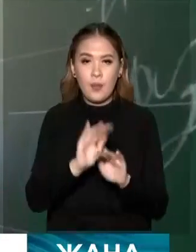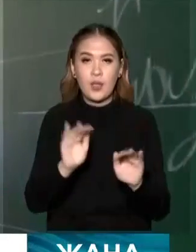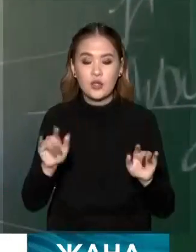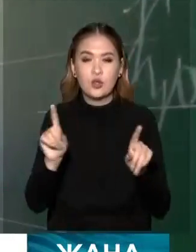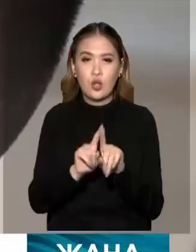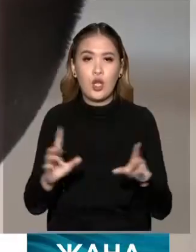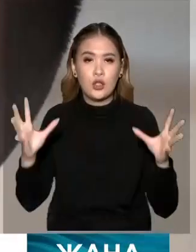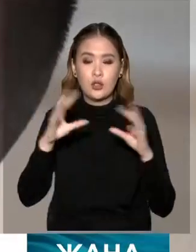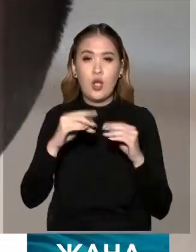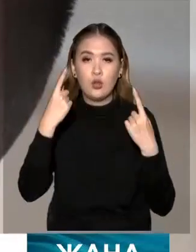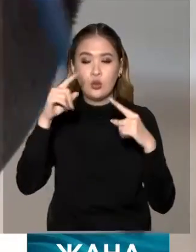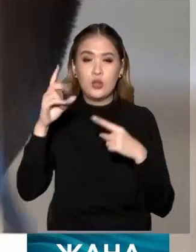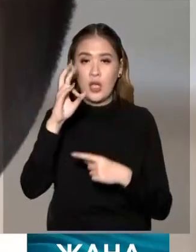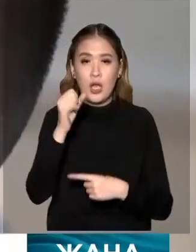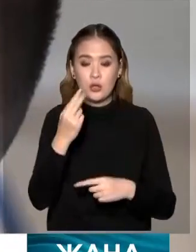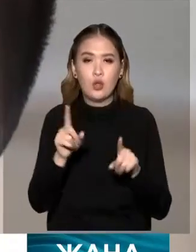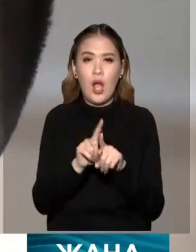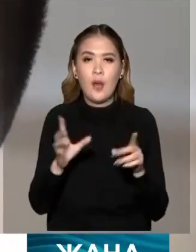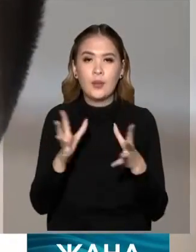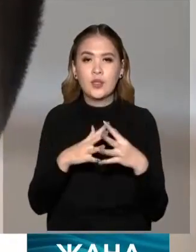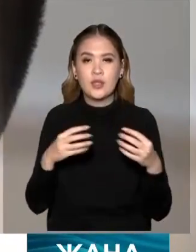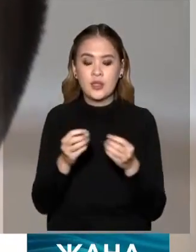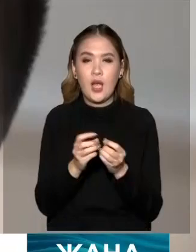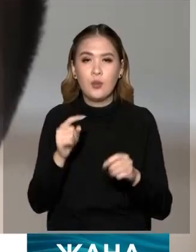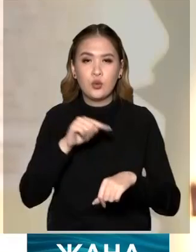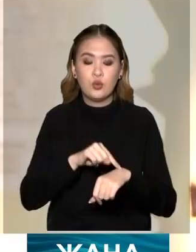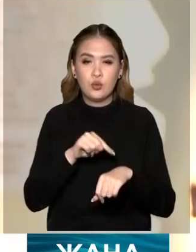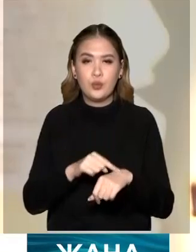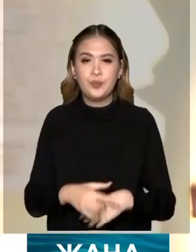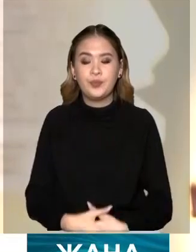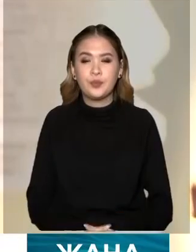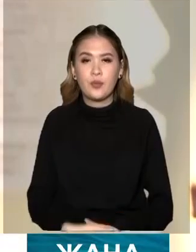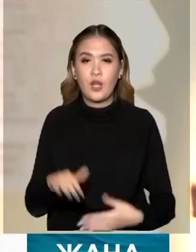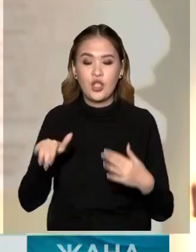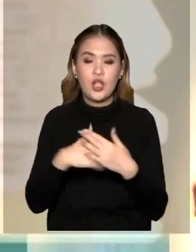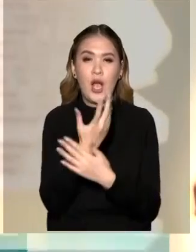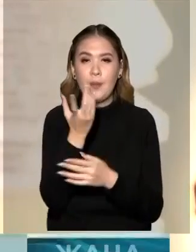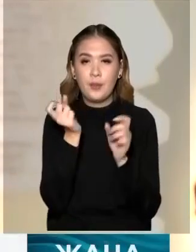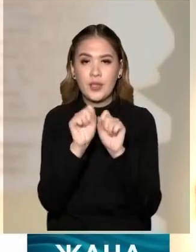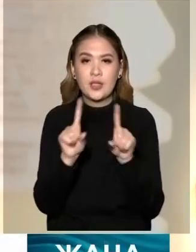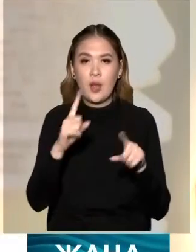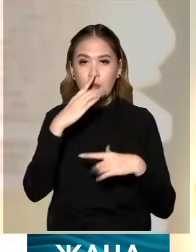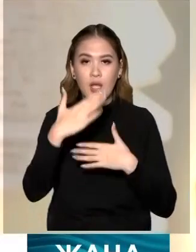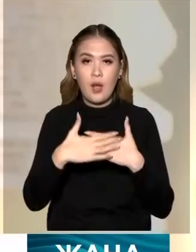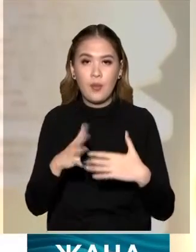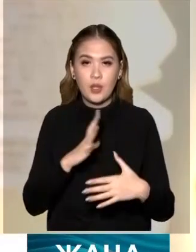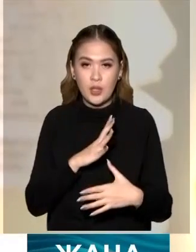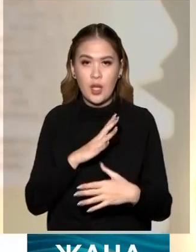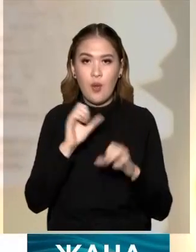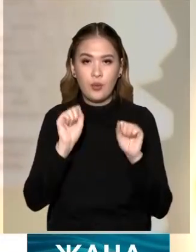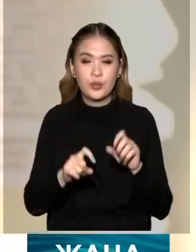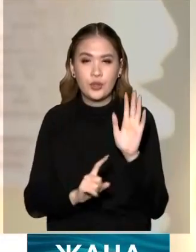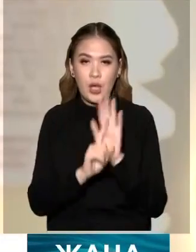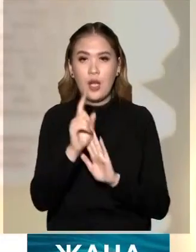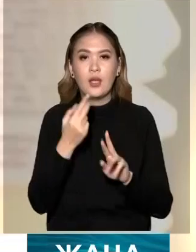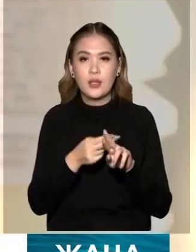құраған күннің өзінде барлығы бір үйдің баласындай білім нәрімен сусындауда. Жаңа мектепті былтыр қолданысқа былтыр берді. Бұл мектептің